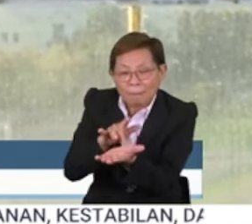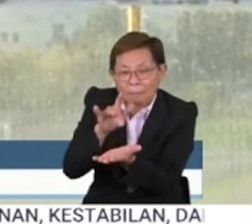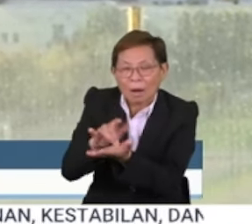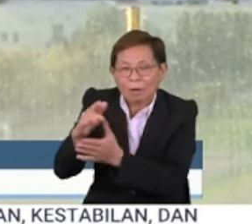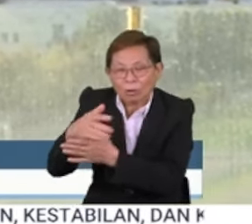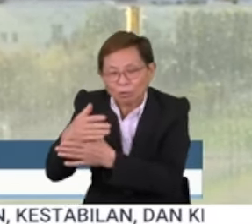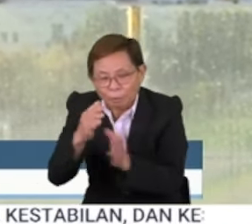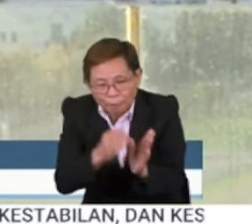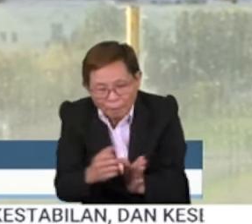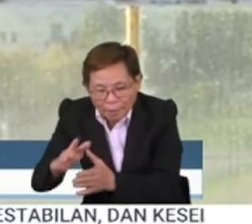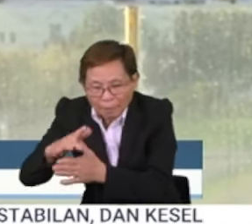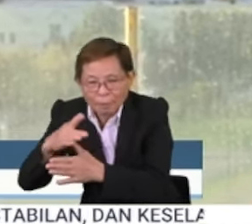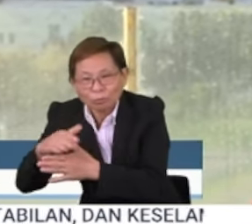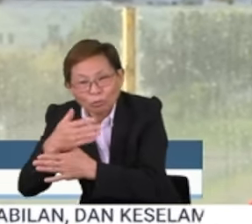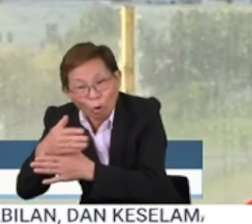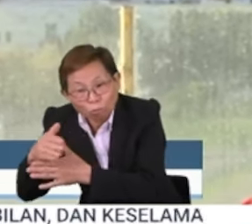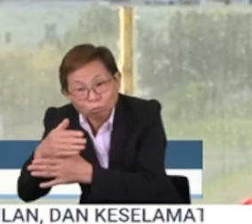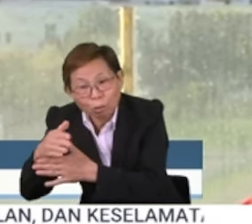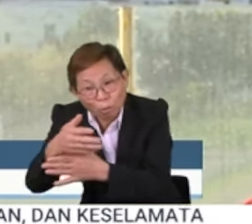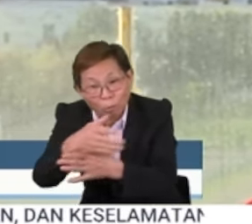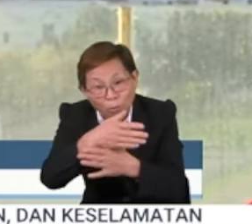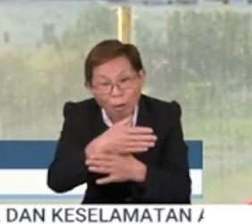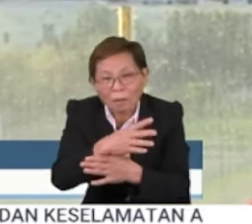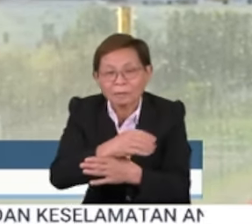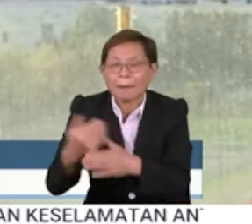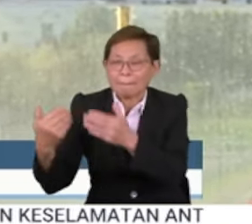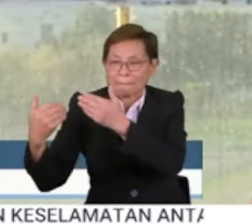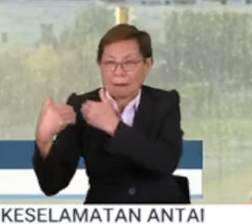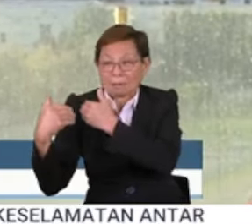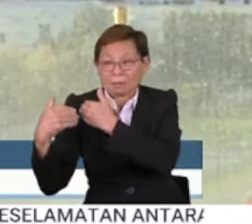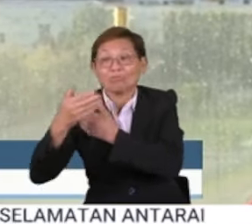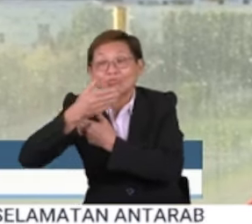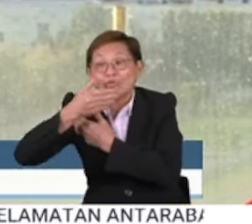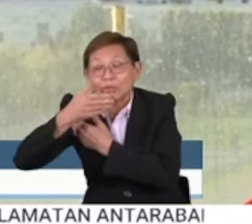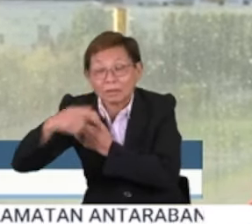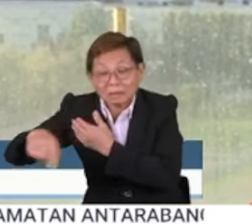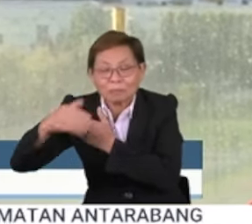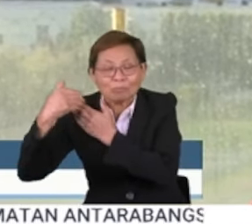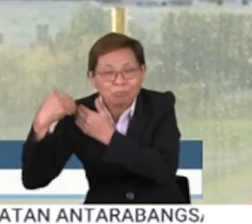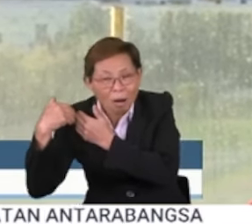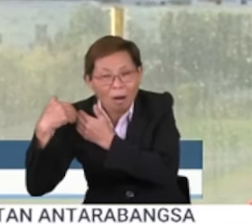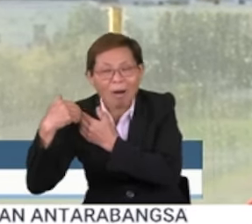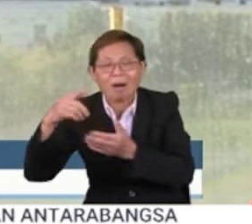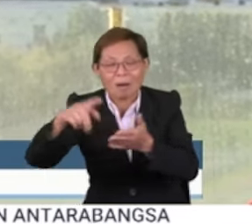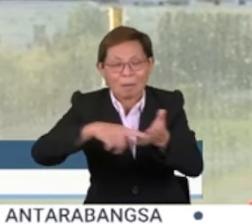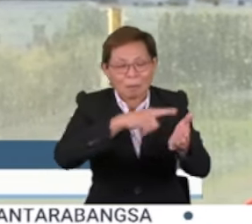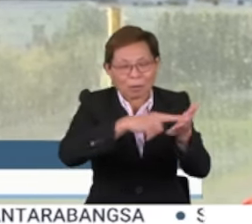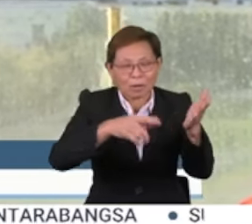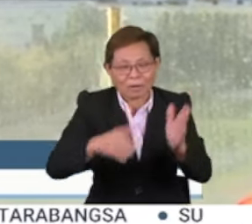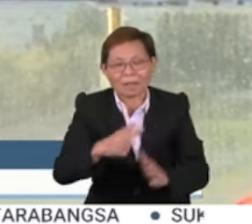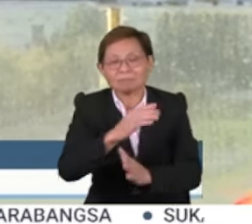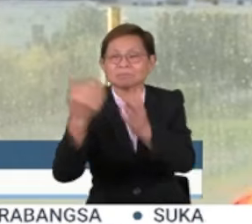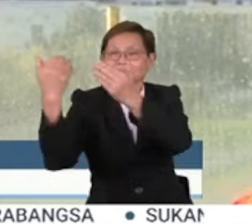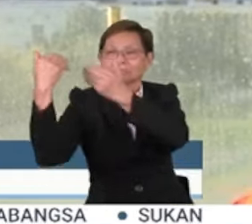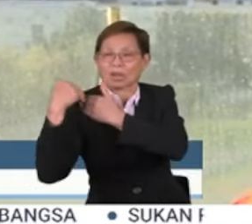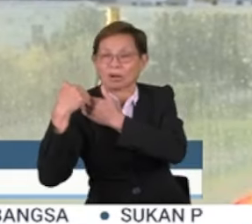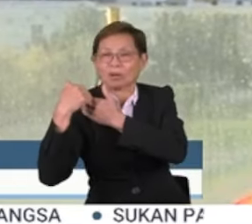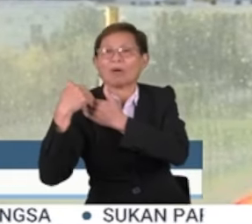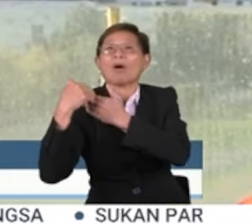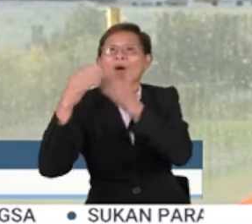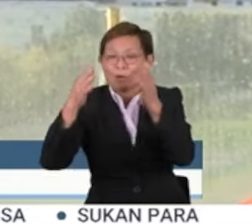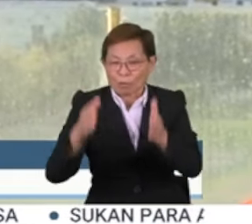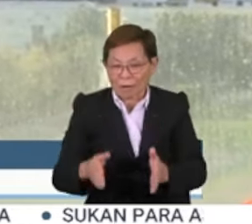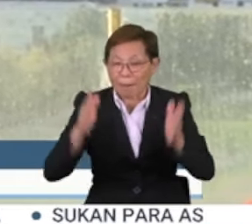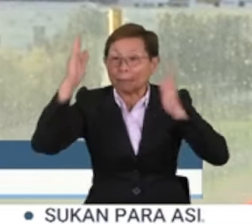segi strateginya lah tentang peranan mereka sebagai pengundi dan juga tanggungjawab mereka sebagai warga